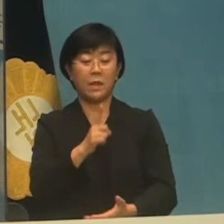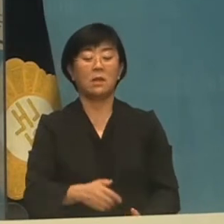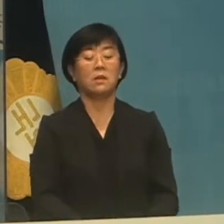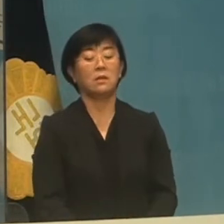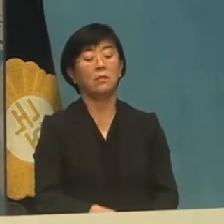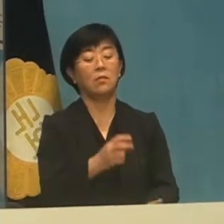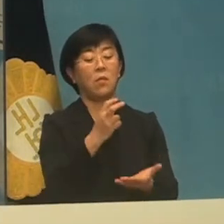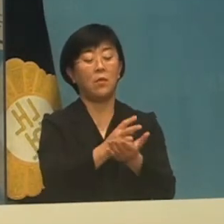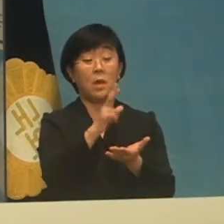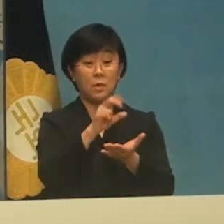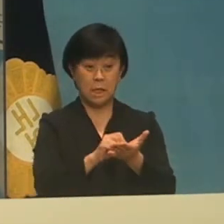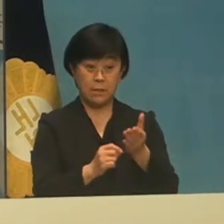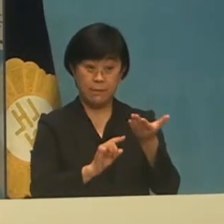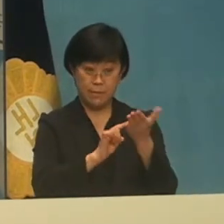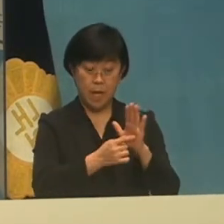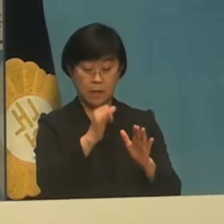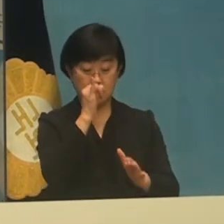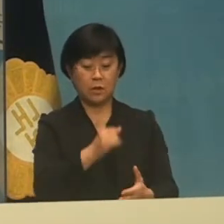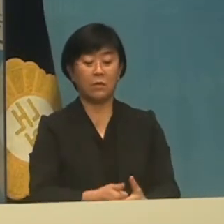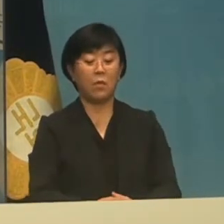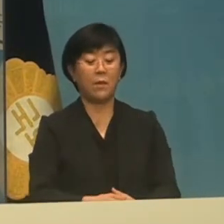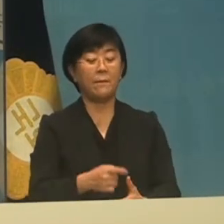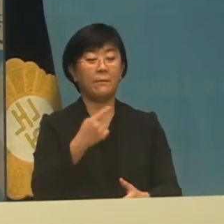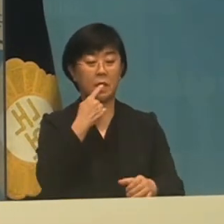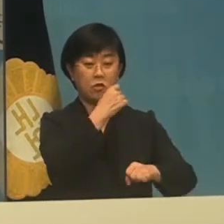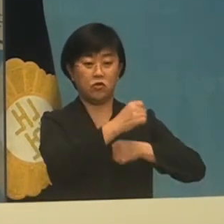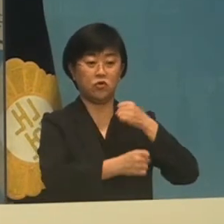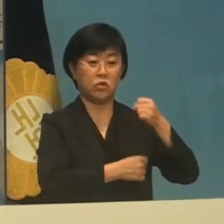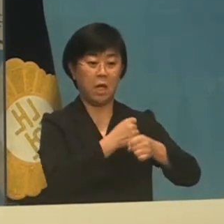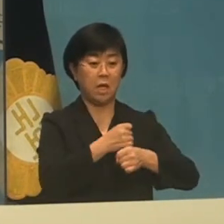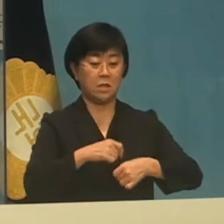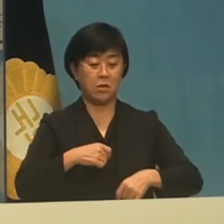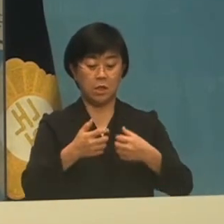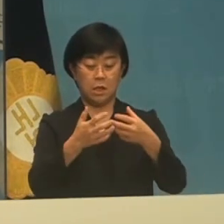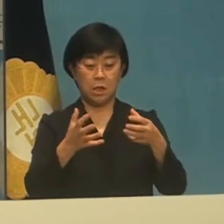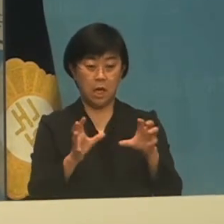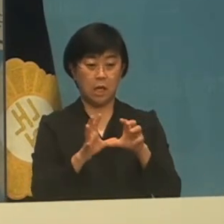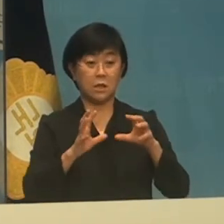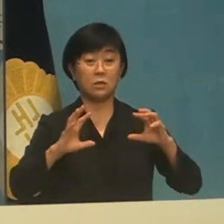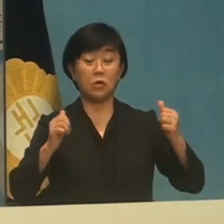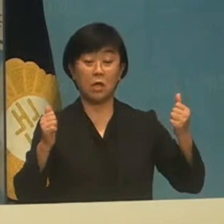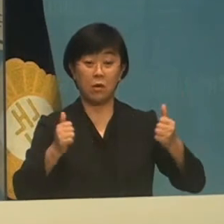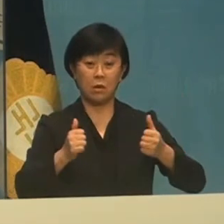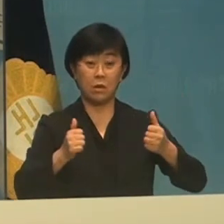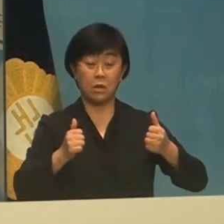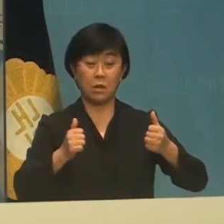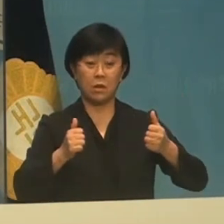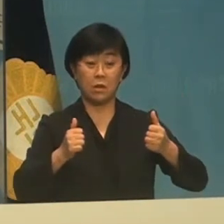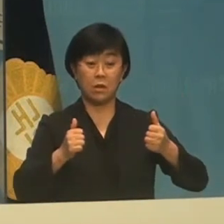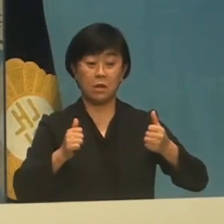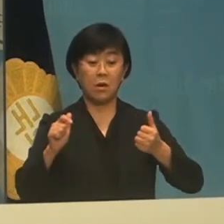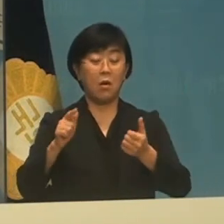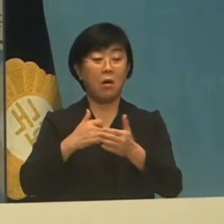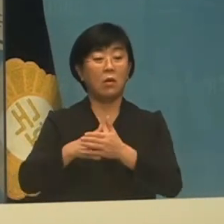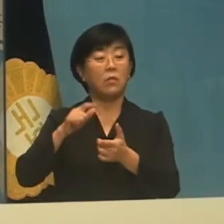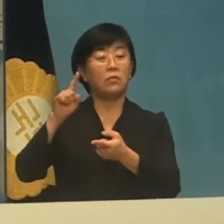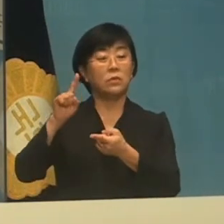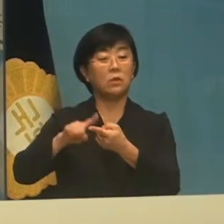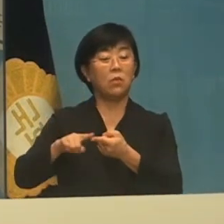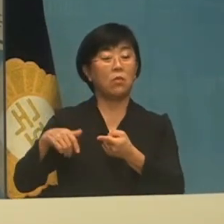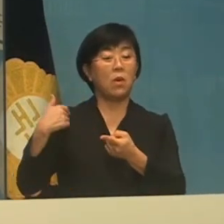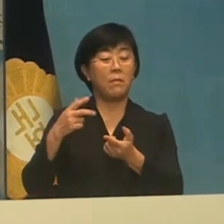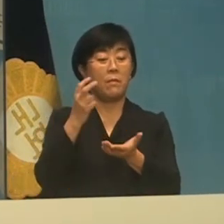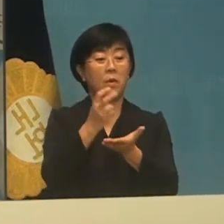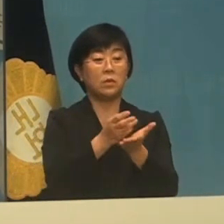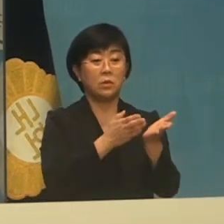법의 문제점이 알려지자 민주당, 정의당 의원들은 그러한 문제를 전혀 알지 못한 채